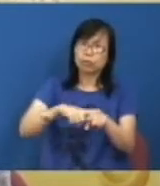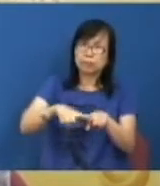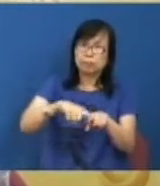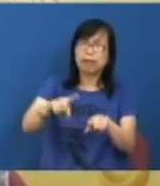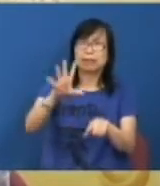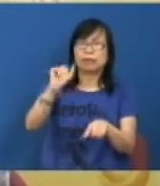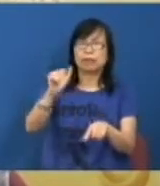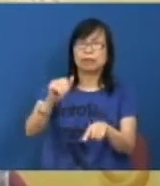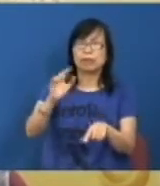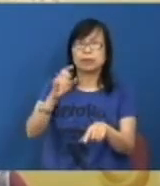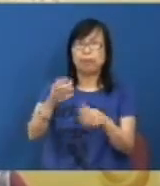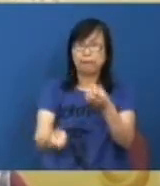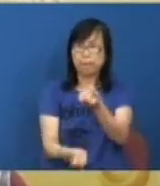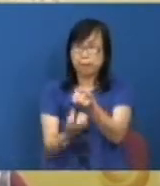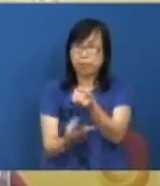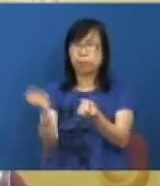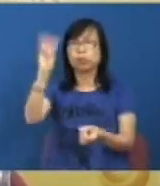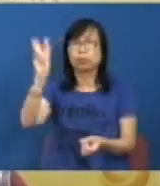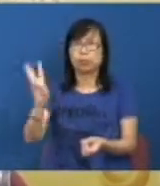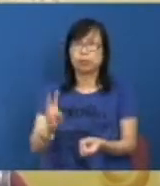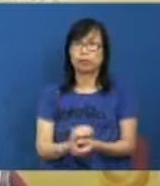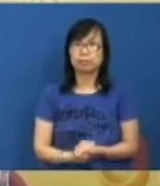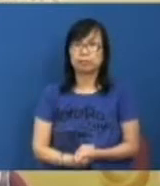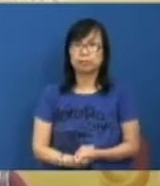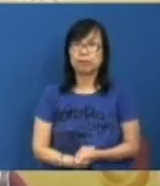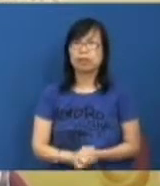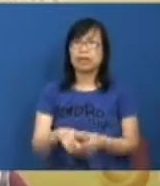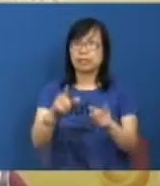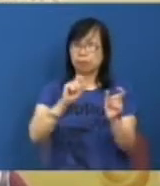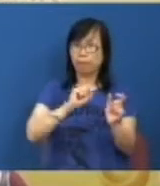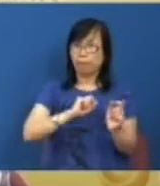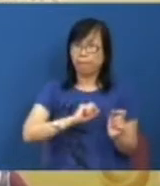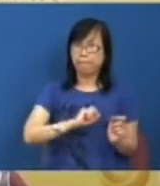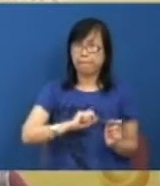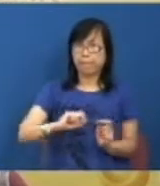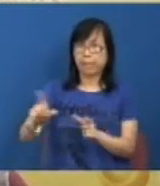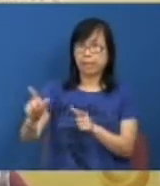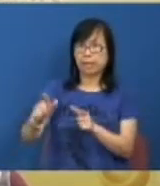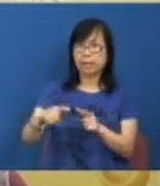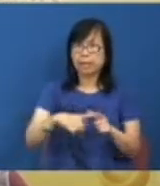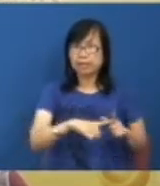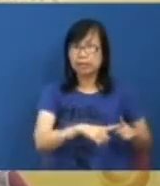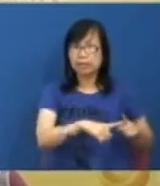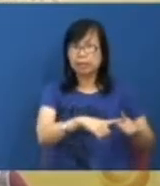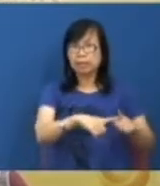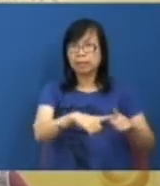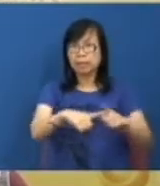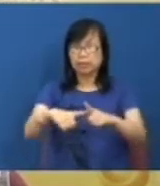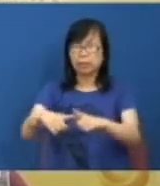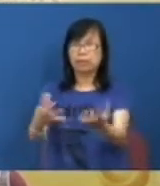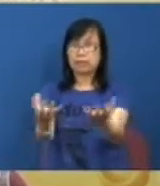水。本身因為其實嗰個係更加俾市民可以接收到。即刻